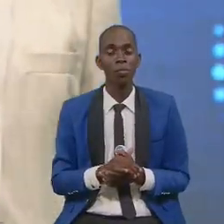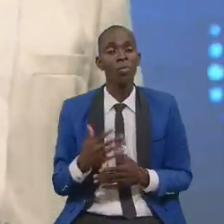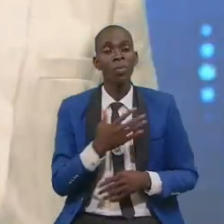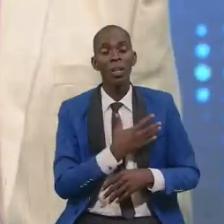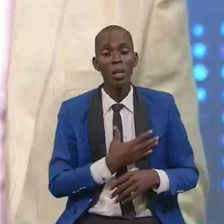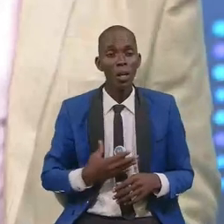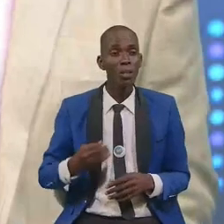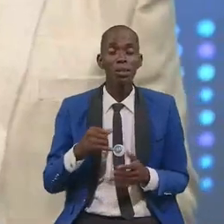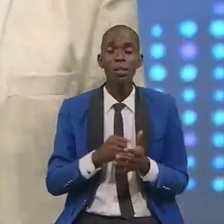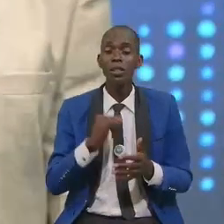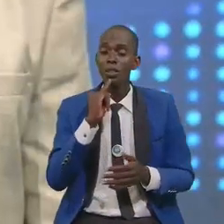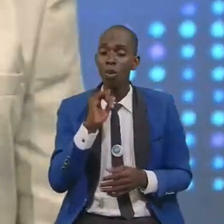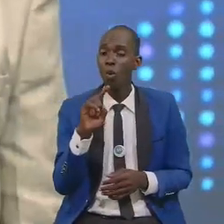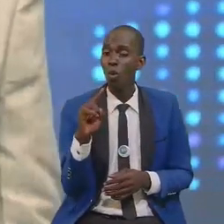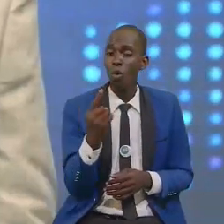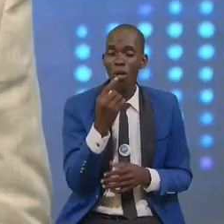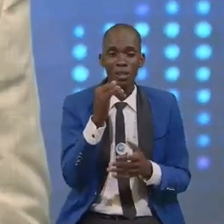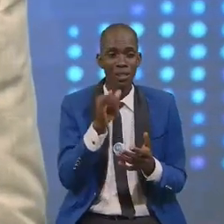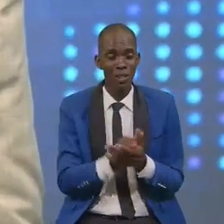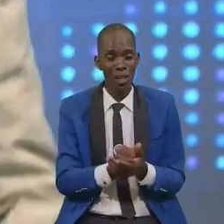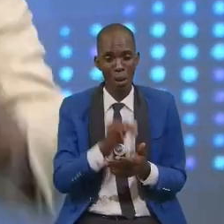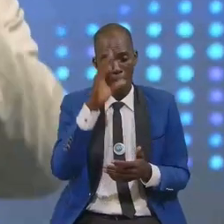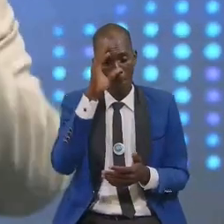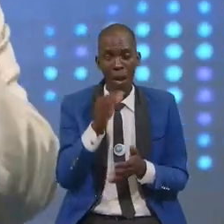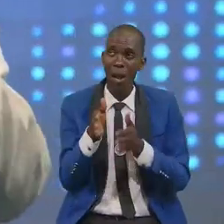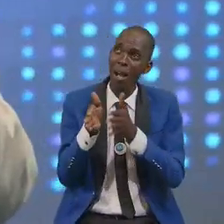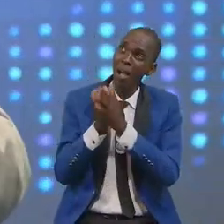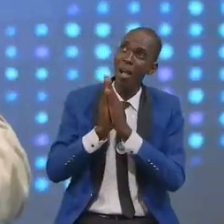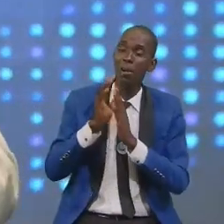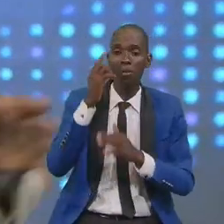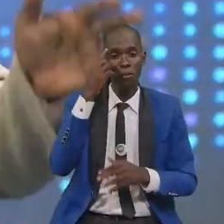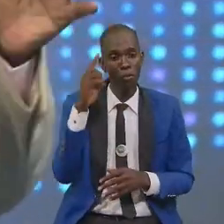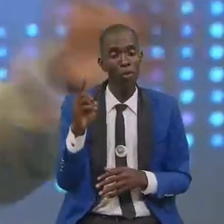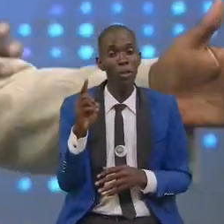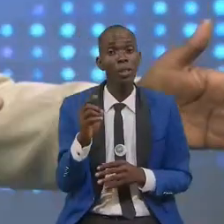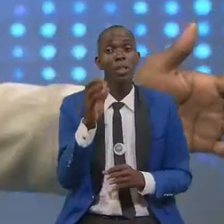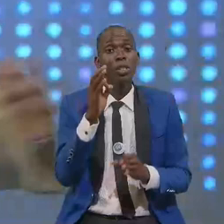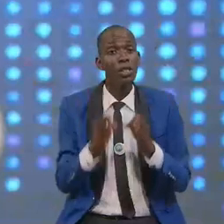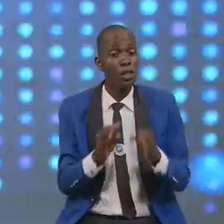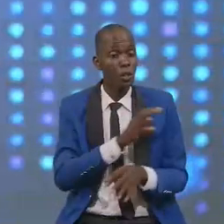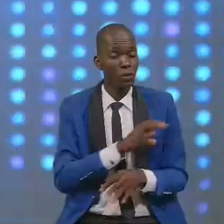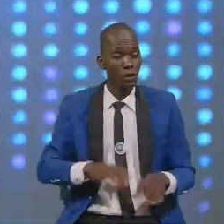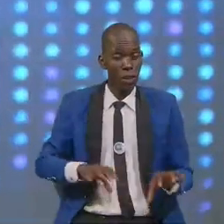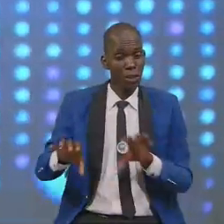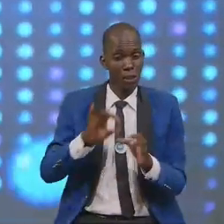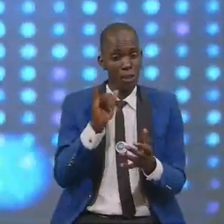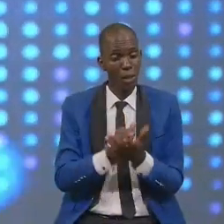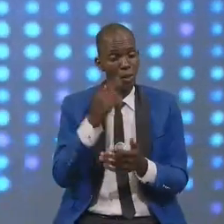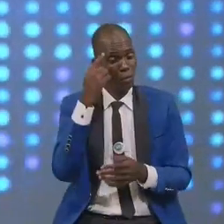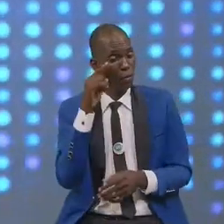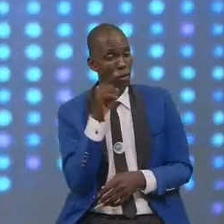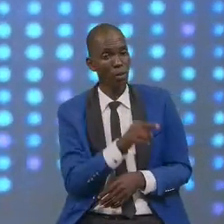et c'est ça seulement il a demandé c'est Chris lui a fait cela